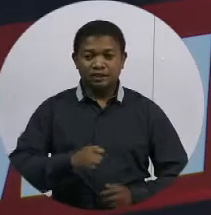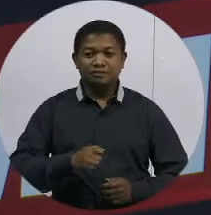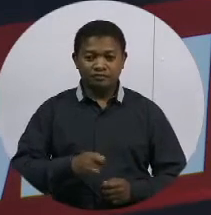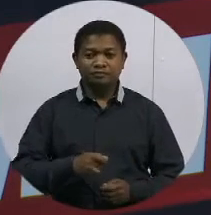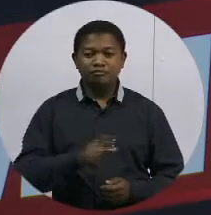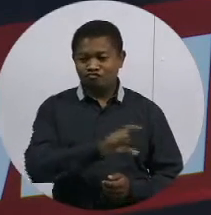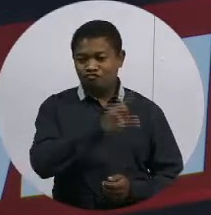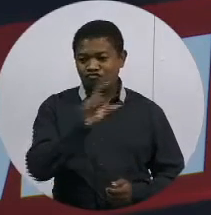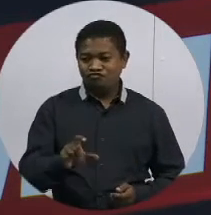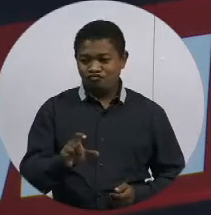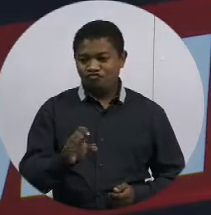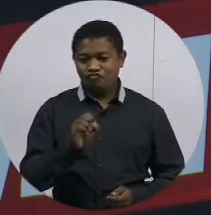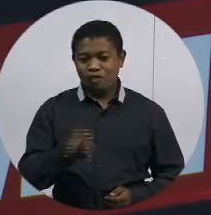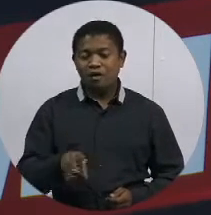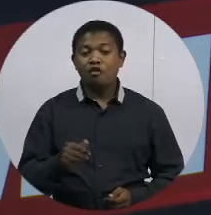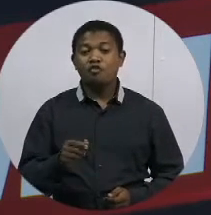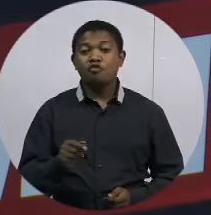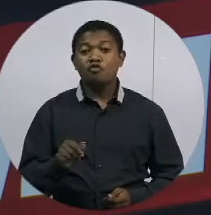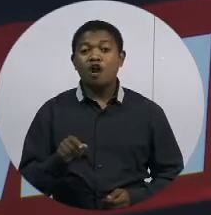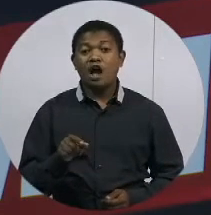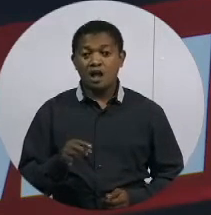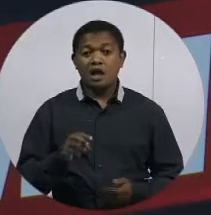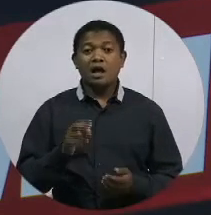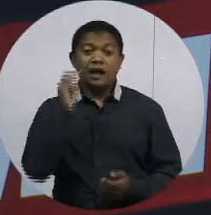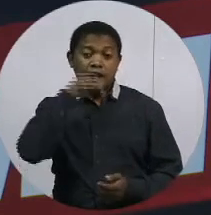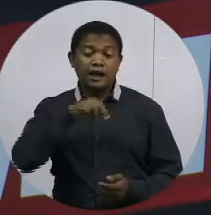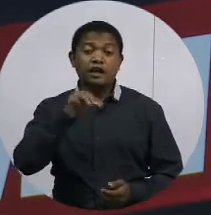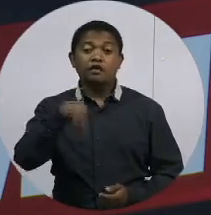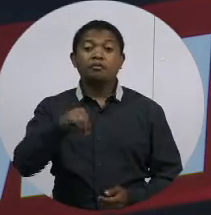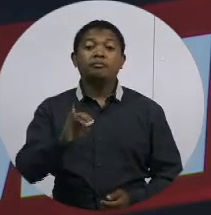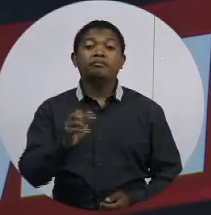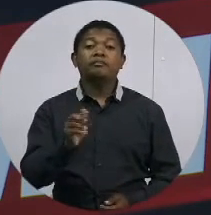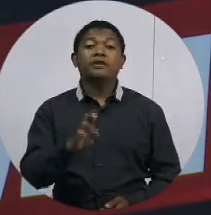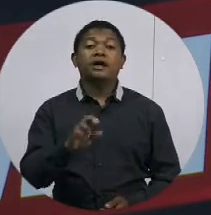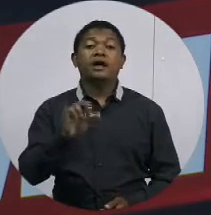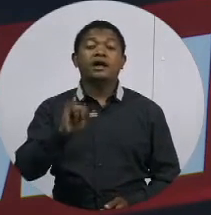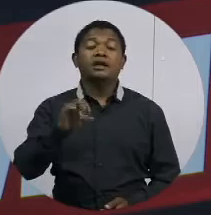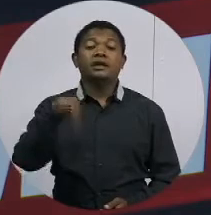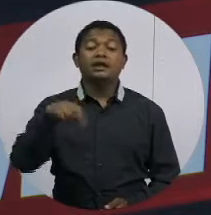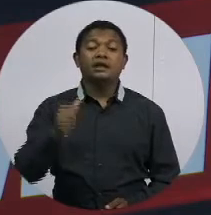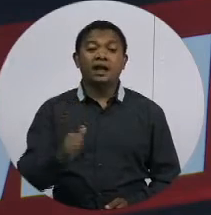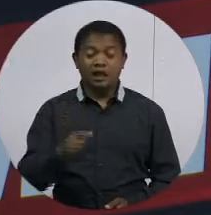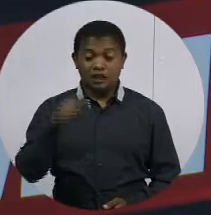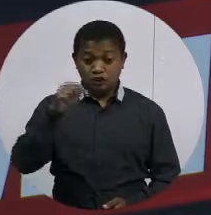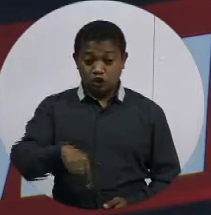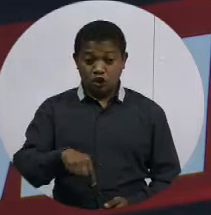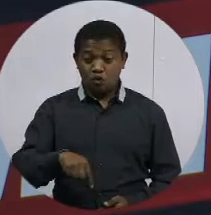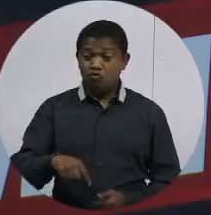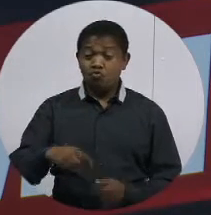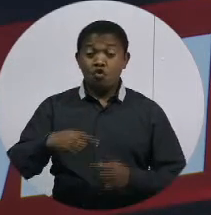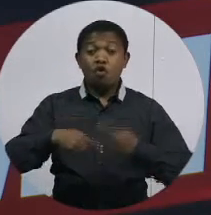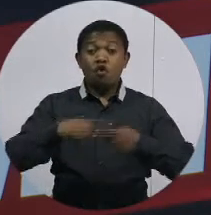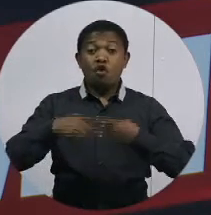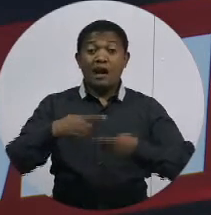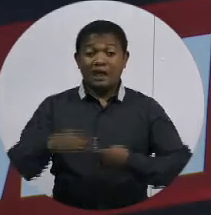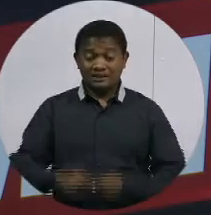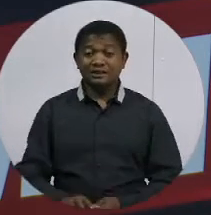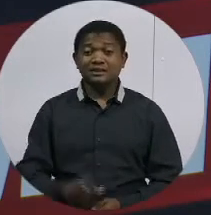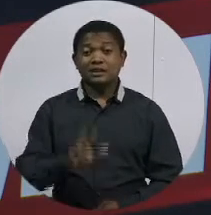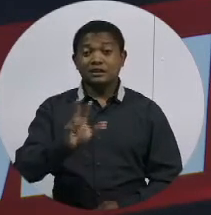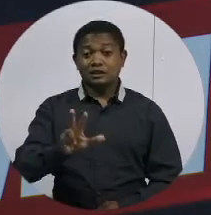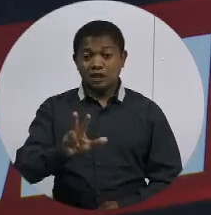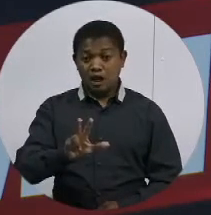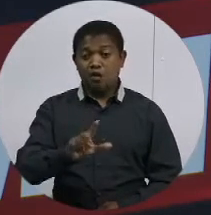herinandro izay no nanomboany efa natratra 350 ireo orinasa anindram-bola ny filoham-pirenena moa no tompo-kevitra